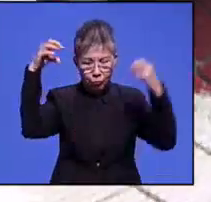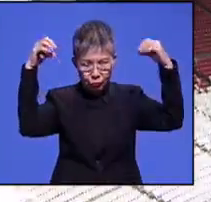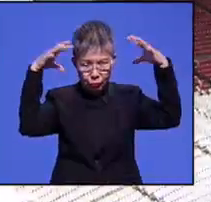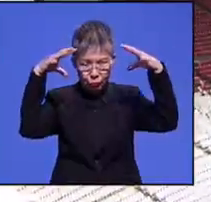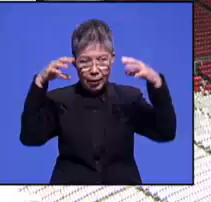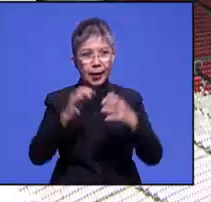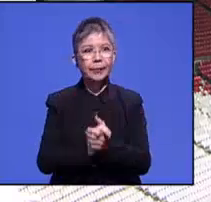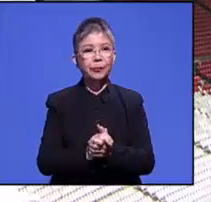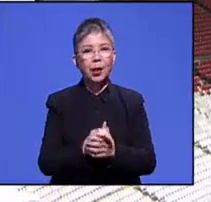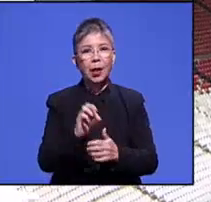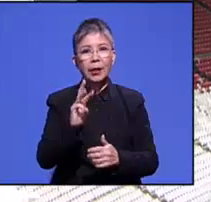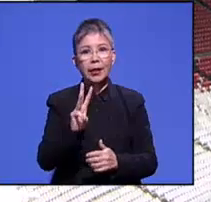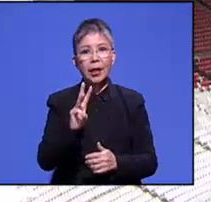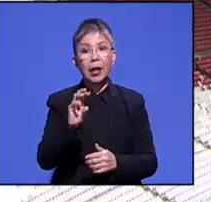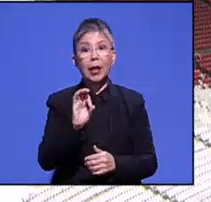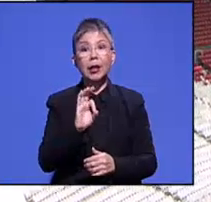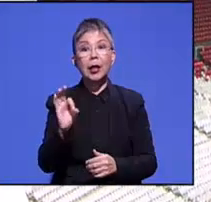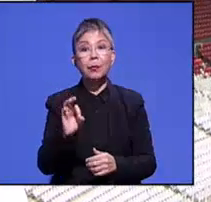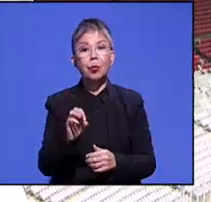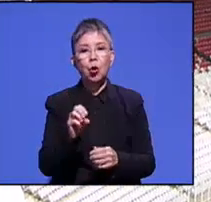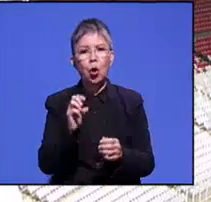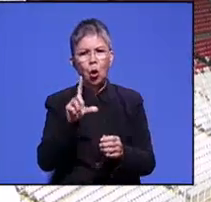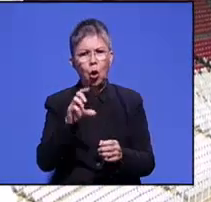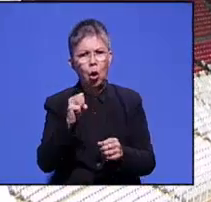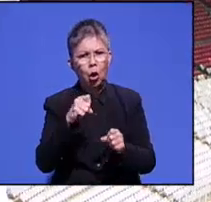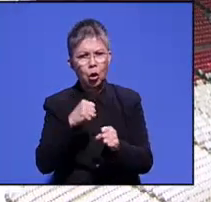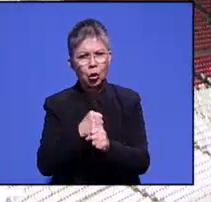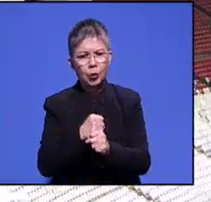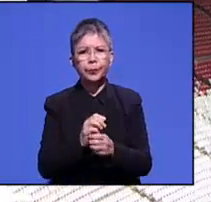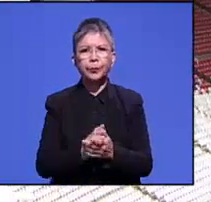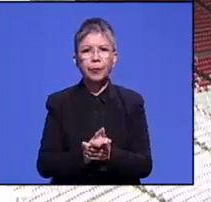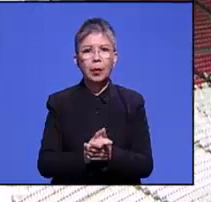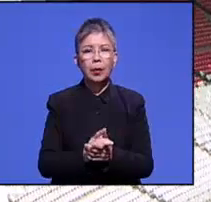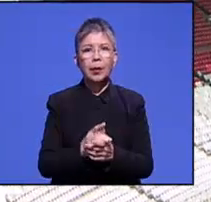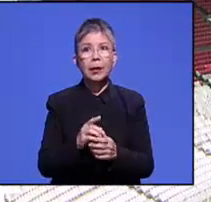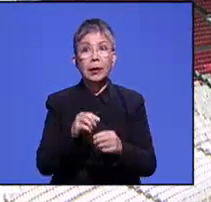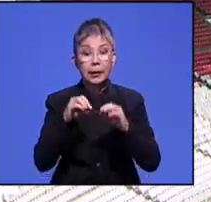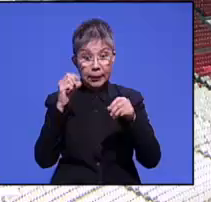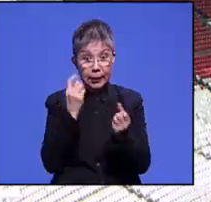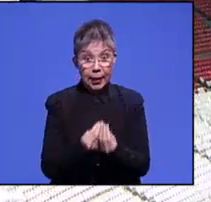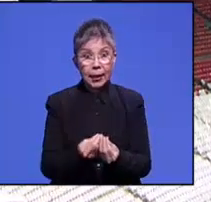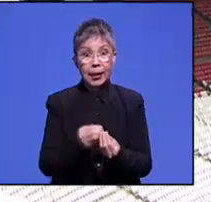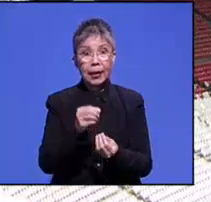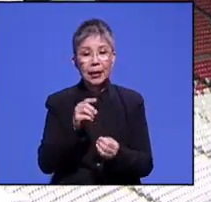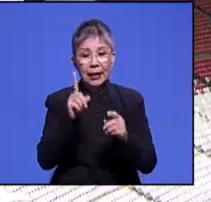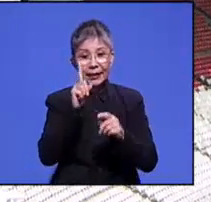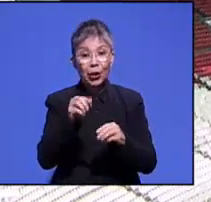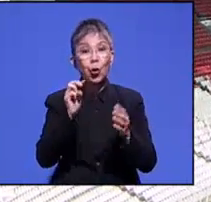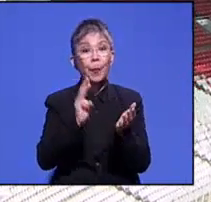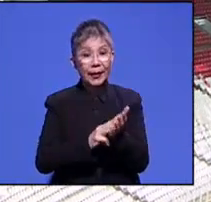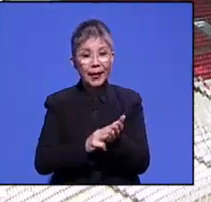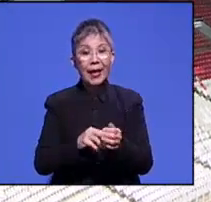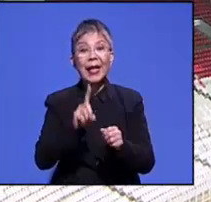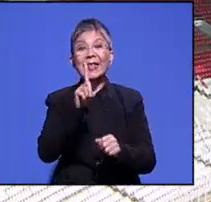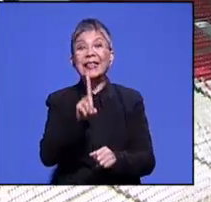mempunyai itu 3000 loksa artinya 3000 lebih itu dalam satu M Square itu kita bayangin ada seribu lilin 1 m2 1